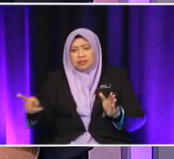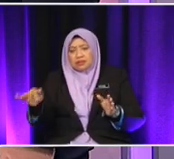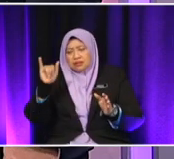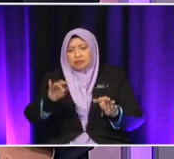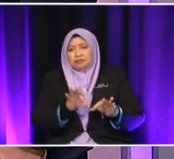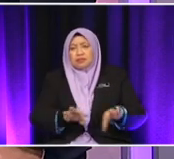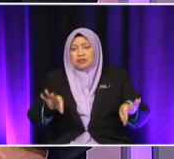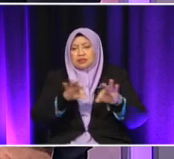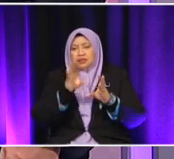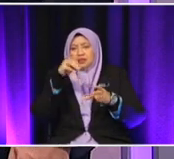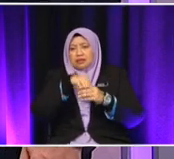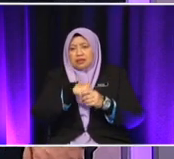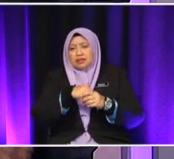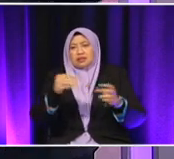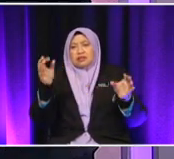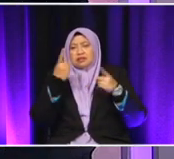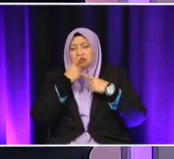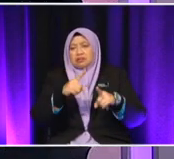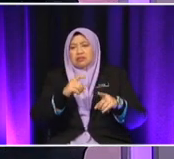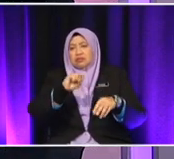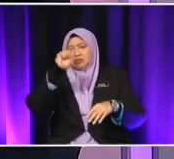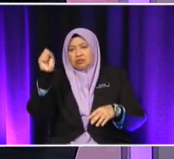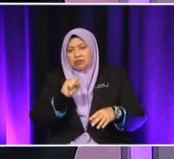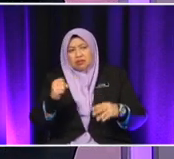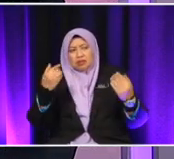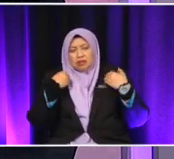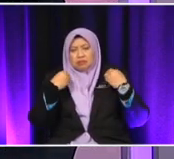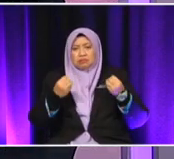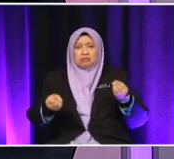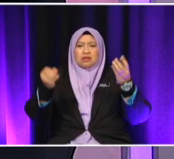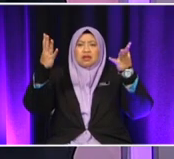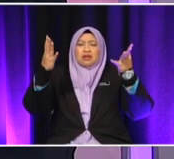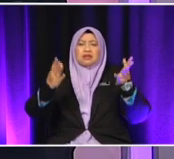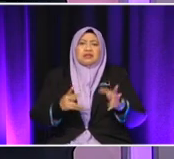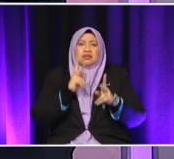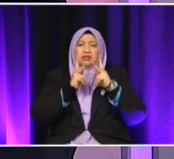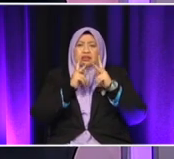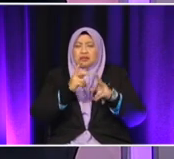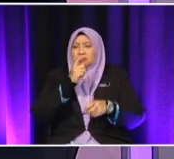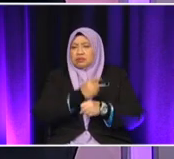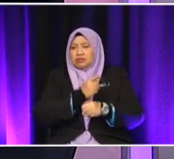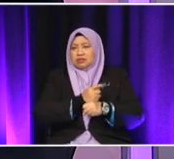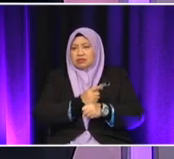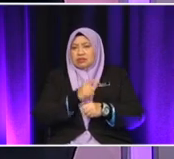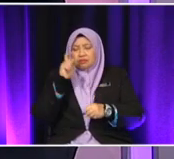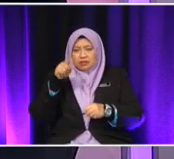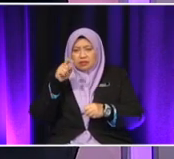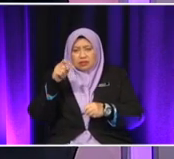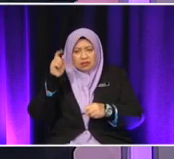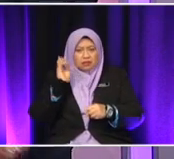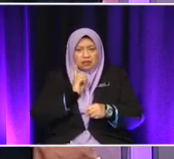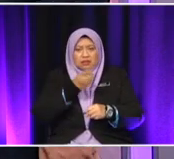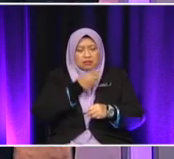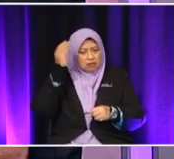di dalam kertas ekonomi pada banyak sangat petugas yang perlu kita kuasai